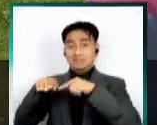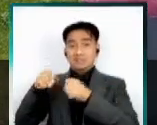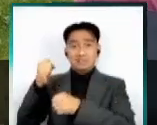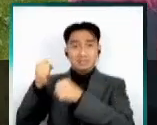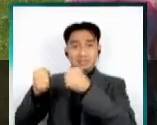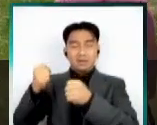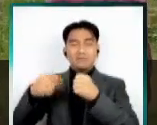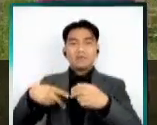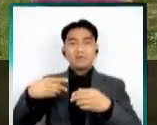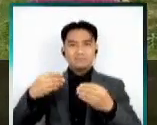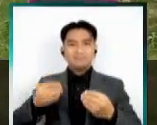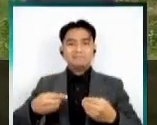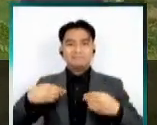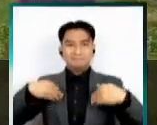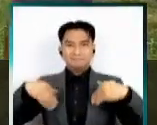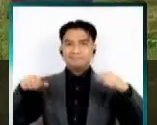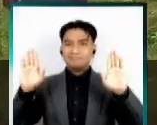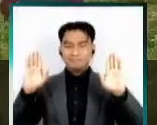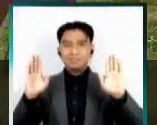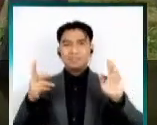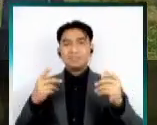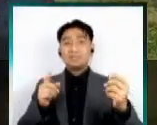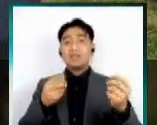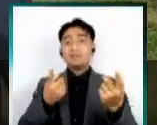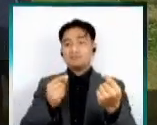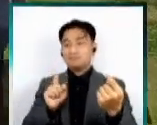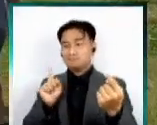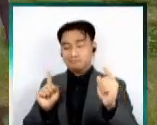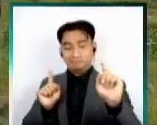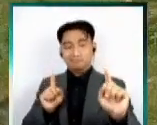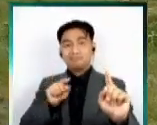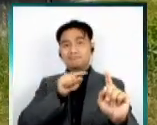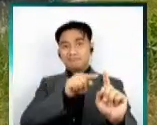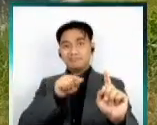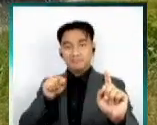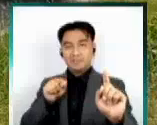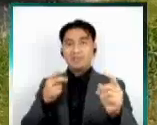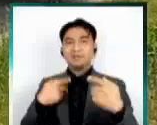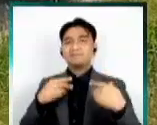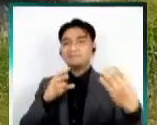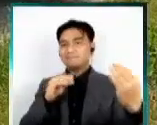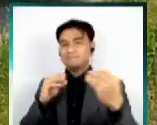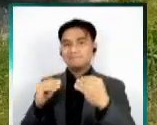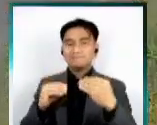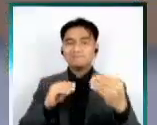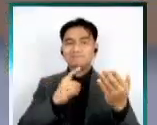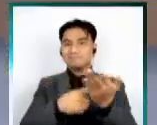Police, nagkasundo at nagkaroon na ng settlement ang 2 pani.